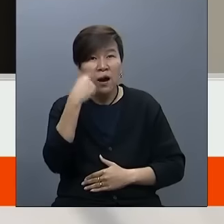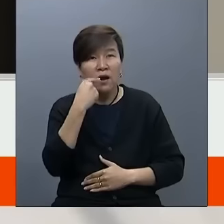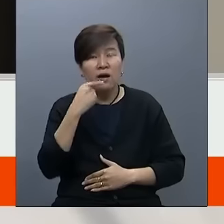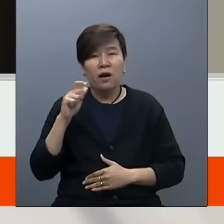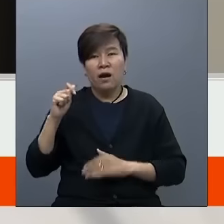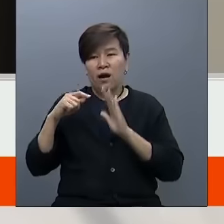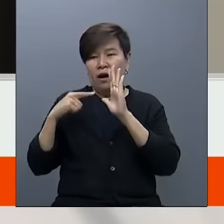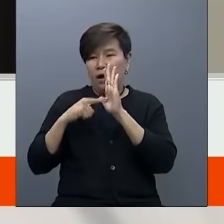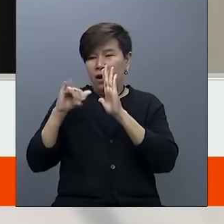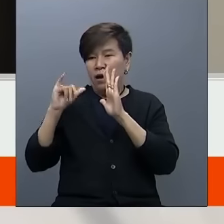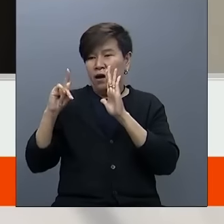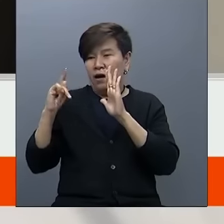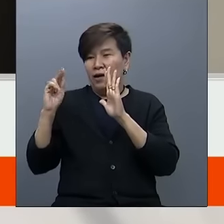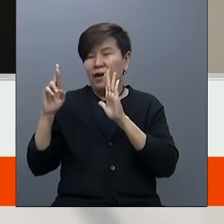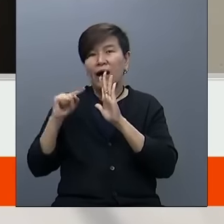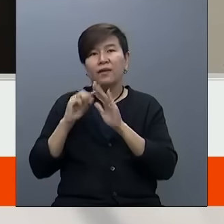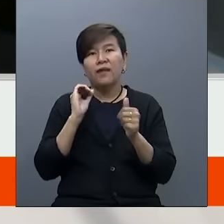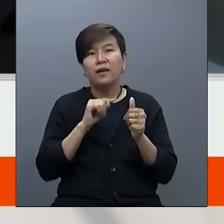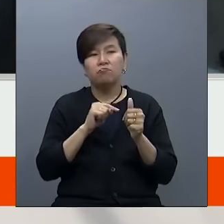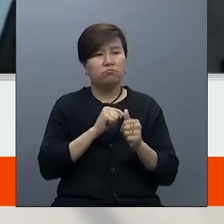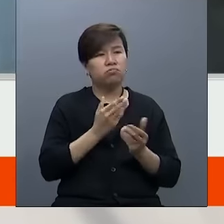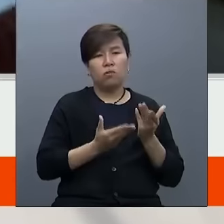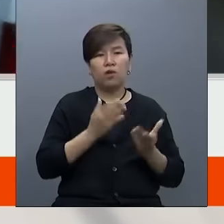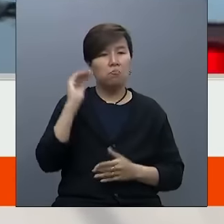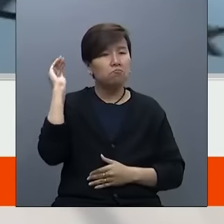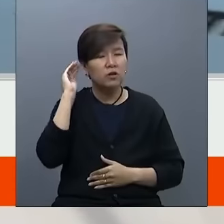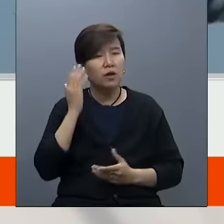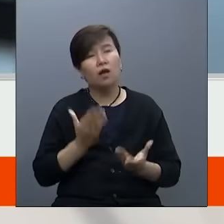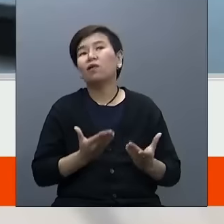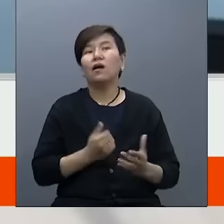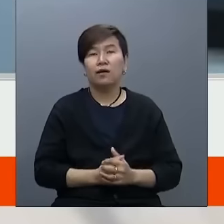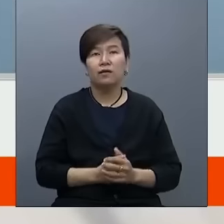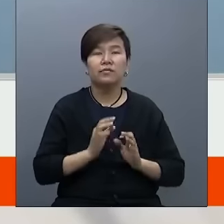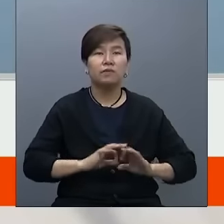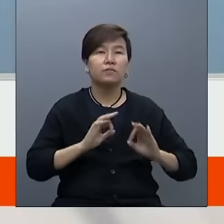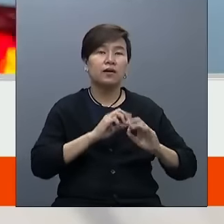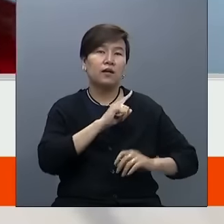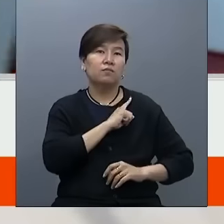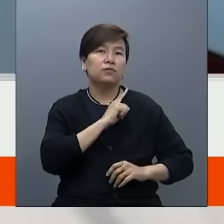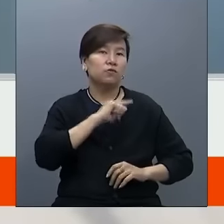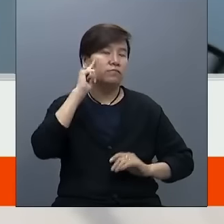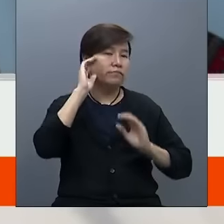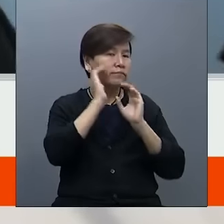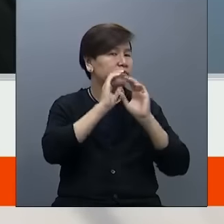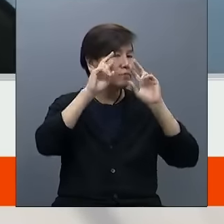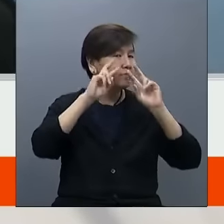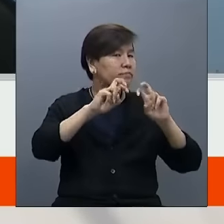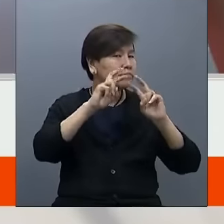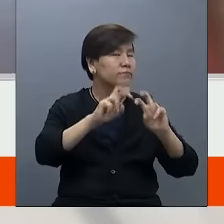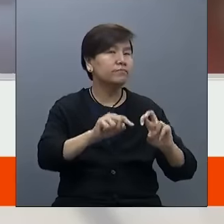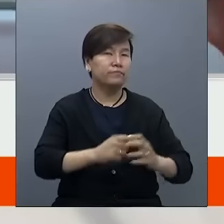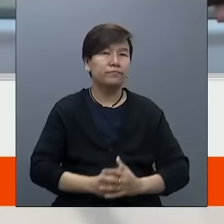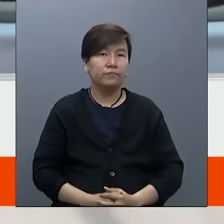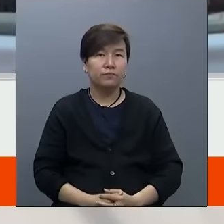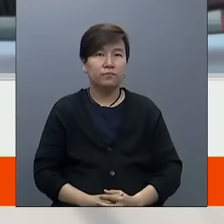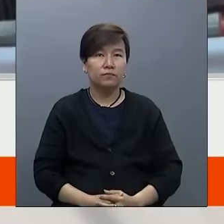นำเนี่ยเขาก็อาจจะไม่เชื่อก็ได้น ะ ครับมันแล้วแต่ดุลพินิจของการทำหน้าที่ของพนักงานสอบสวนผมมองว่าทุกอย่างเนี่ยวันเนี้ยมันน่